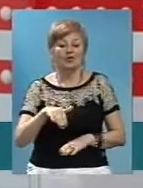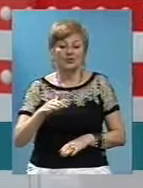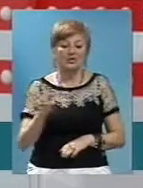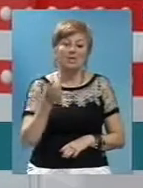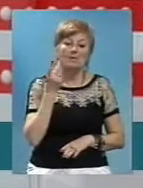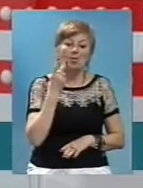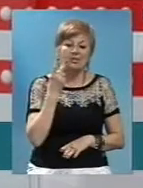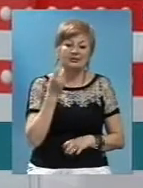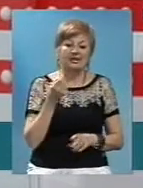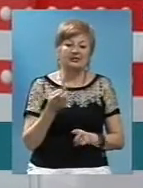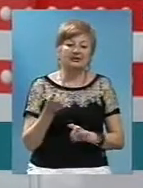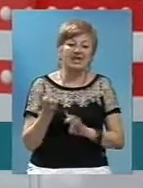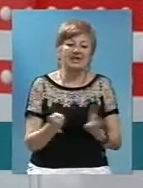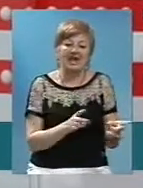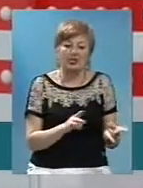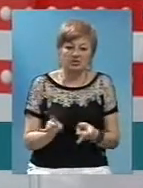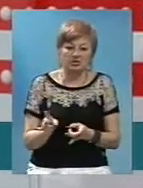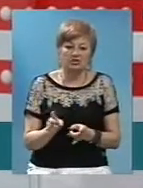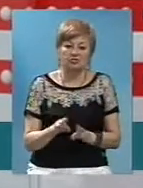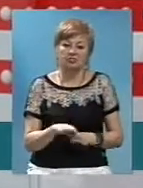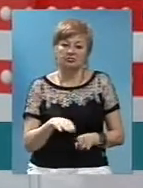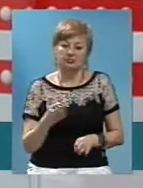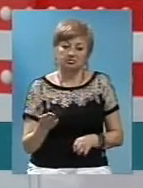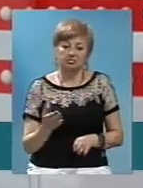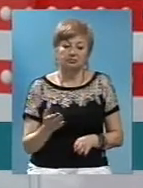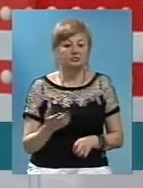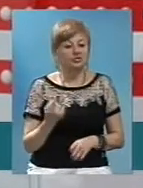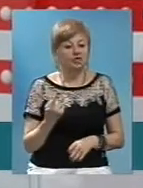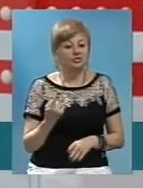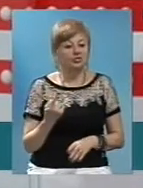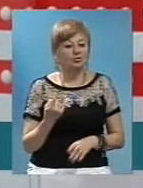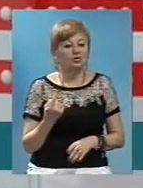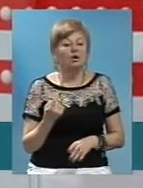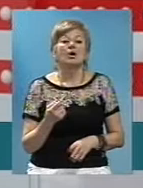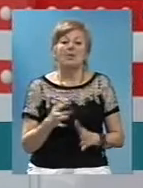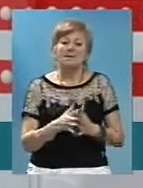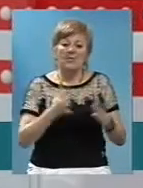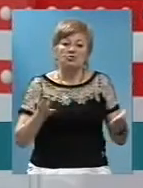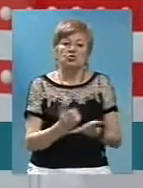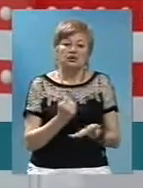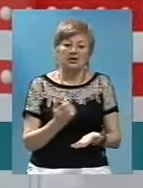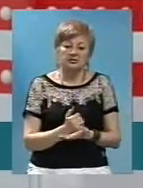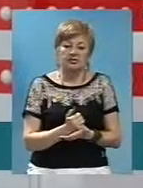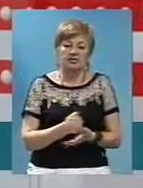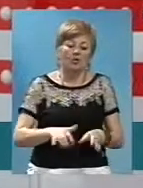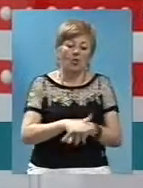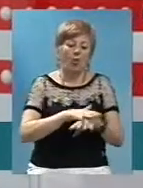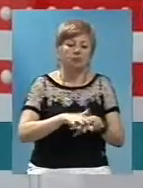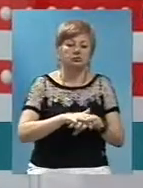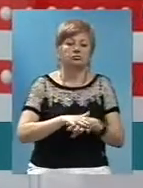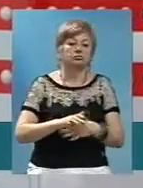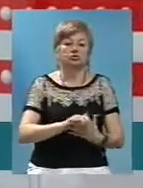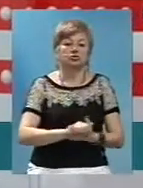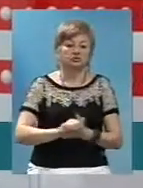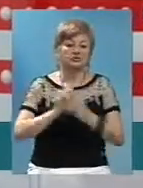увазі терористична ситуація, з одного боку вона максимально досягає суспільного резонансу, і при